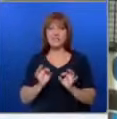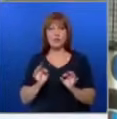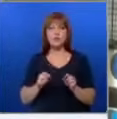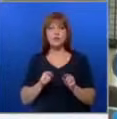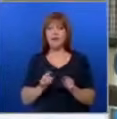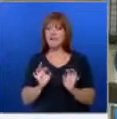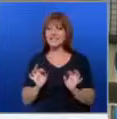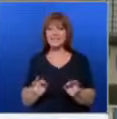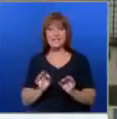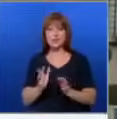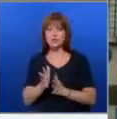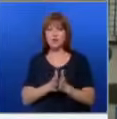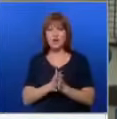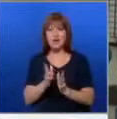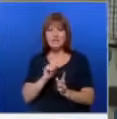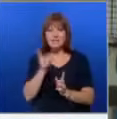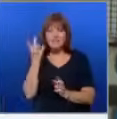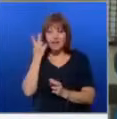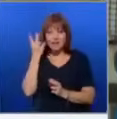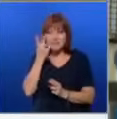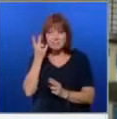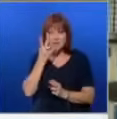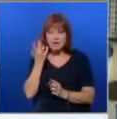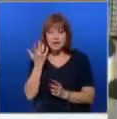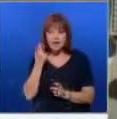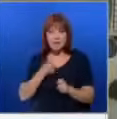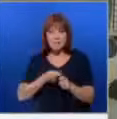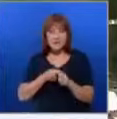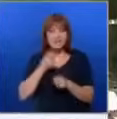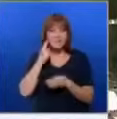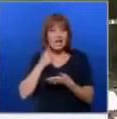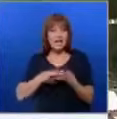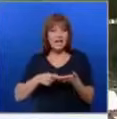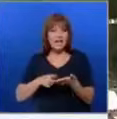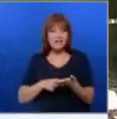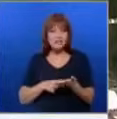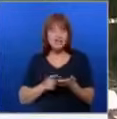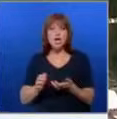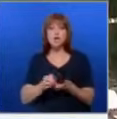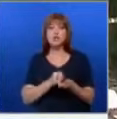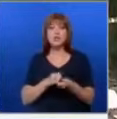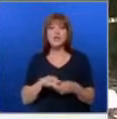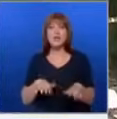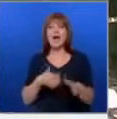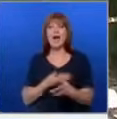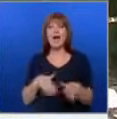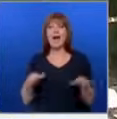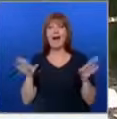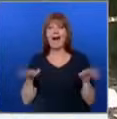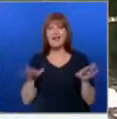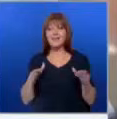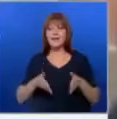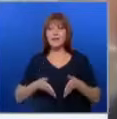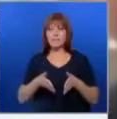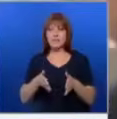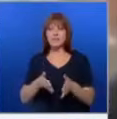нещо много сериозно и хората не осъзнават всъщност какви грешки допускат, да вдигат много високи скорости по тези пътища. От Сдружение Ангели на пътя следят от години проблема